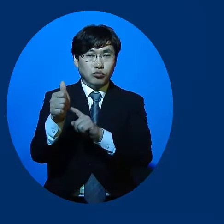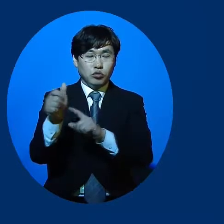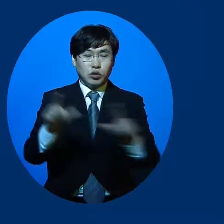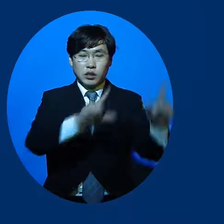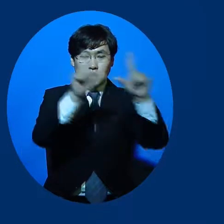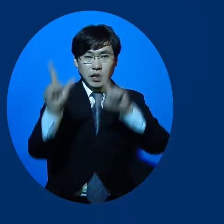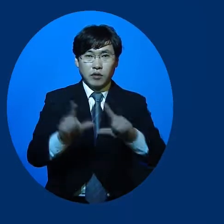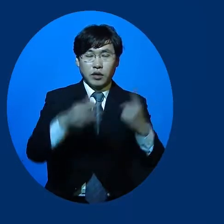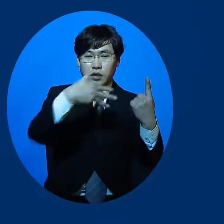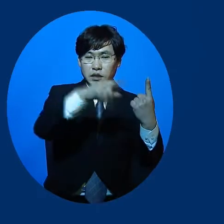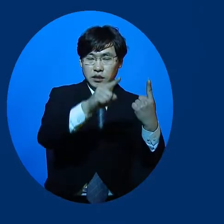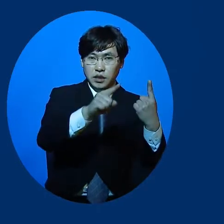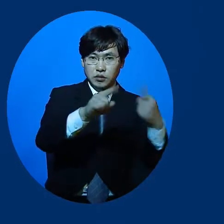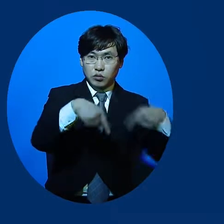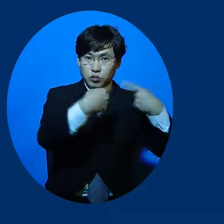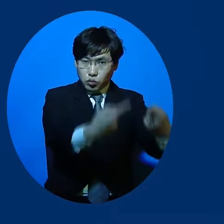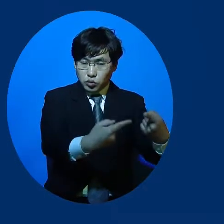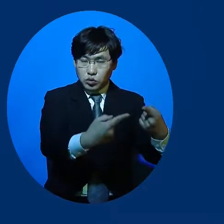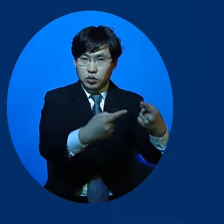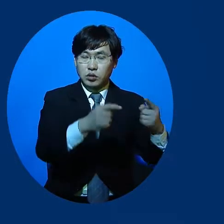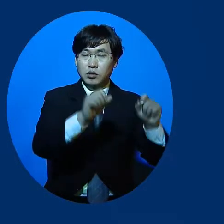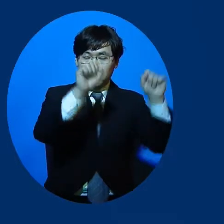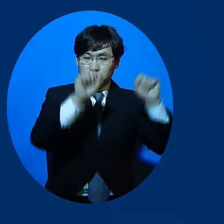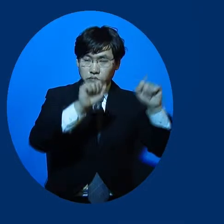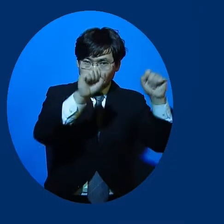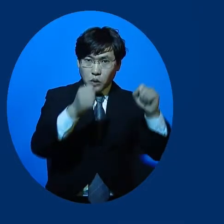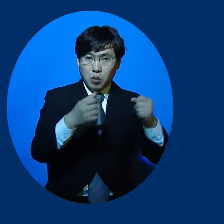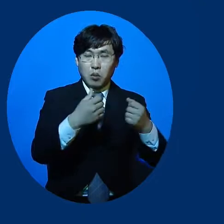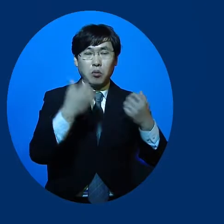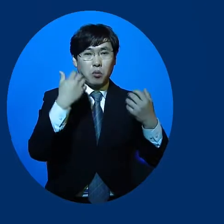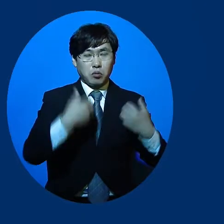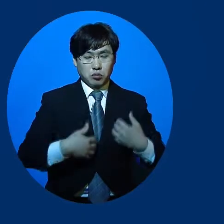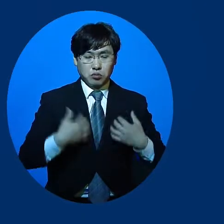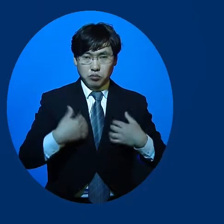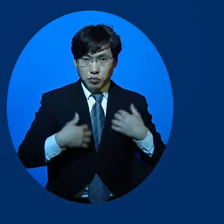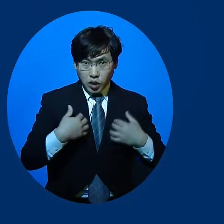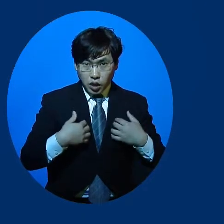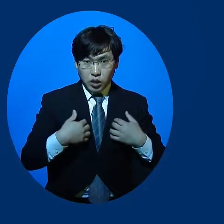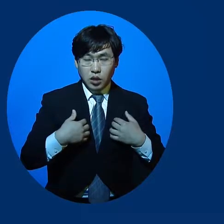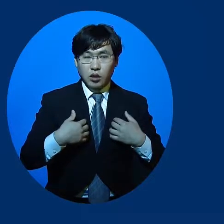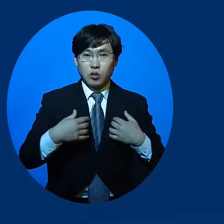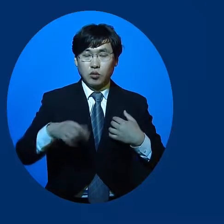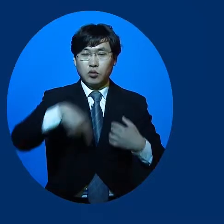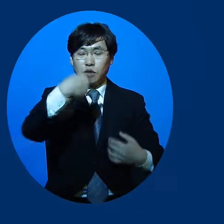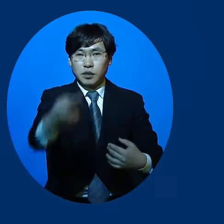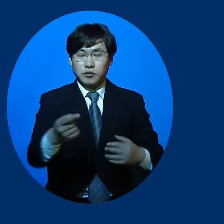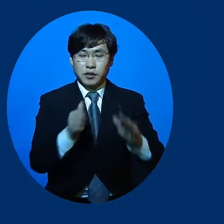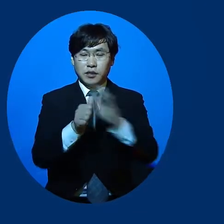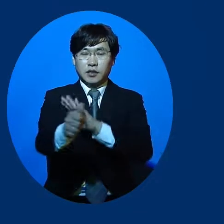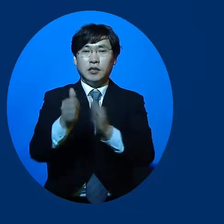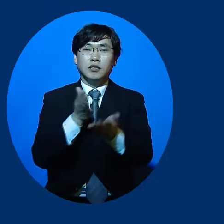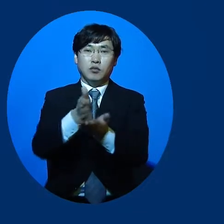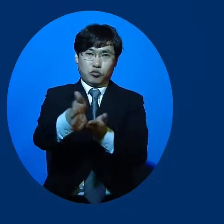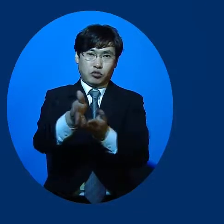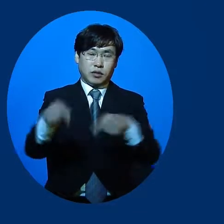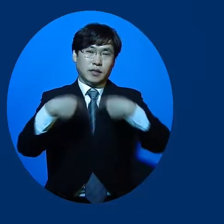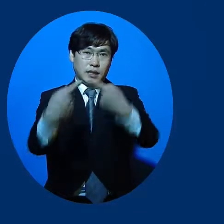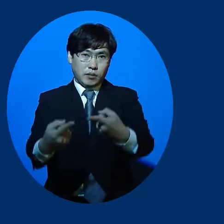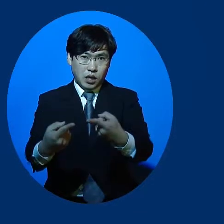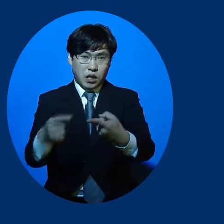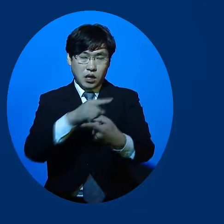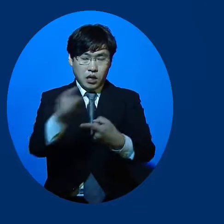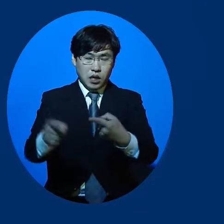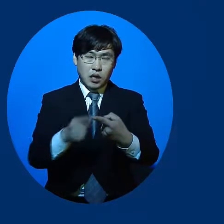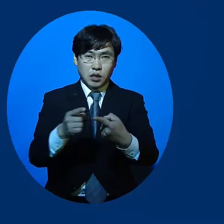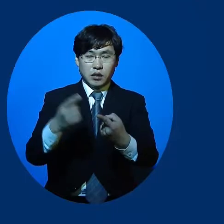생활체육으로 휠체어 농구를 접한 후에 스키를 시작하여 금메달을 획득하였고, 리우 올림픽 수영